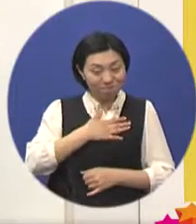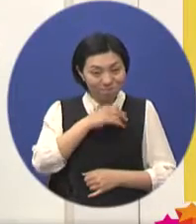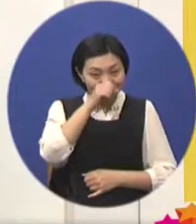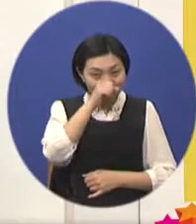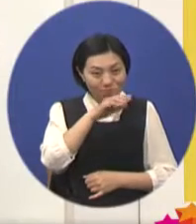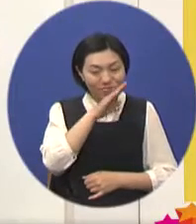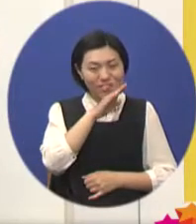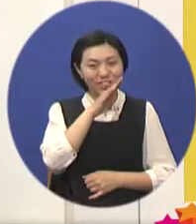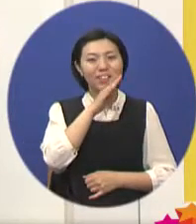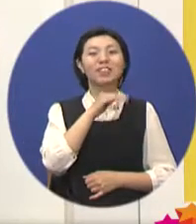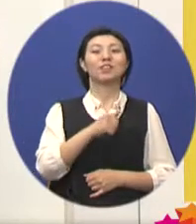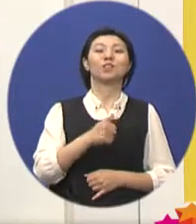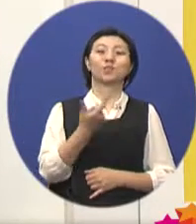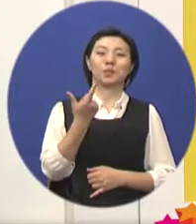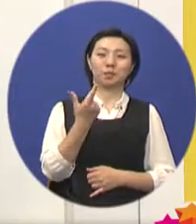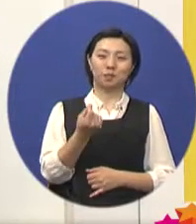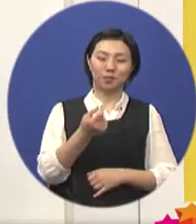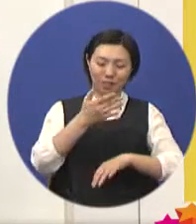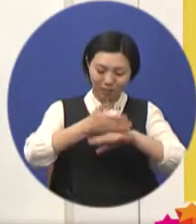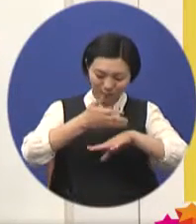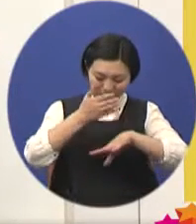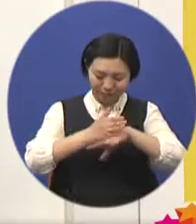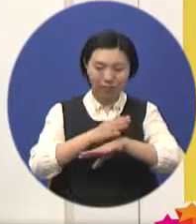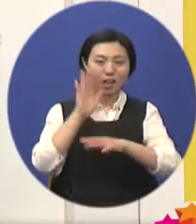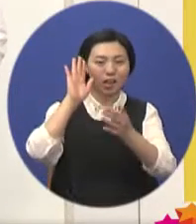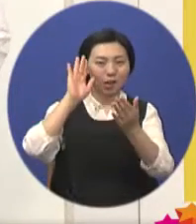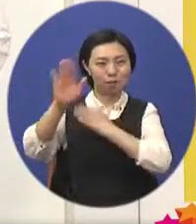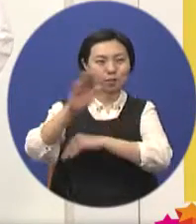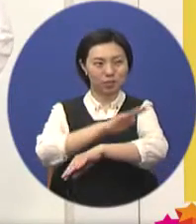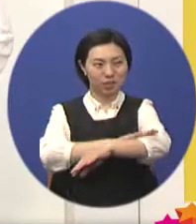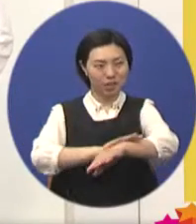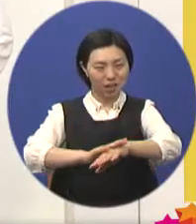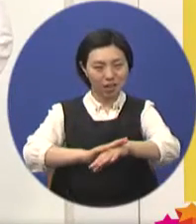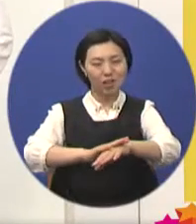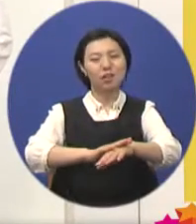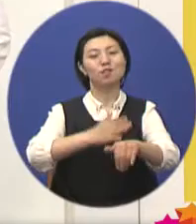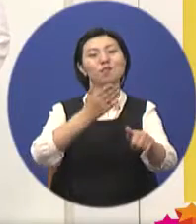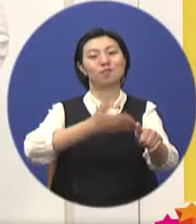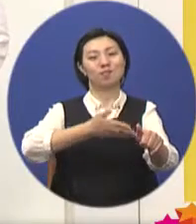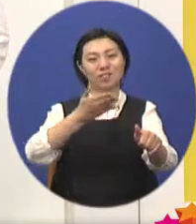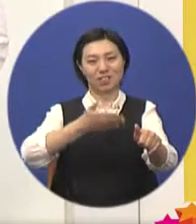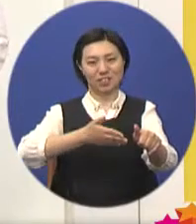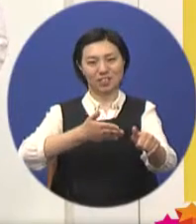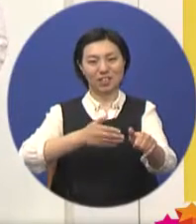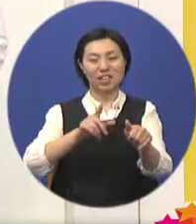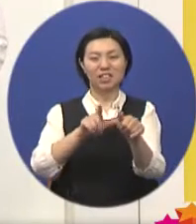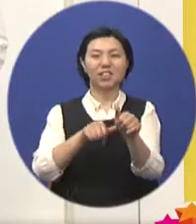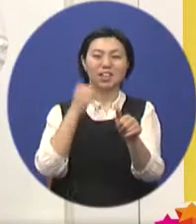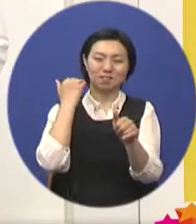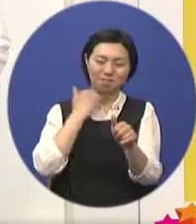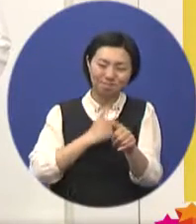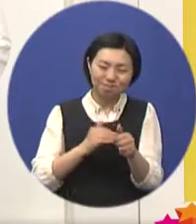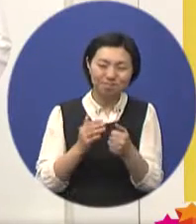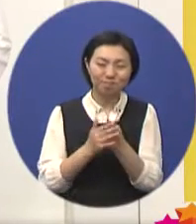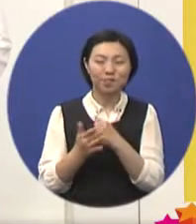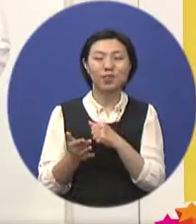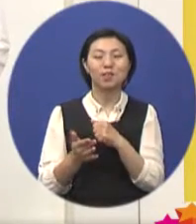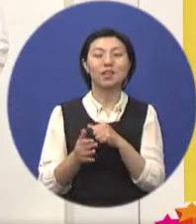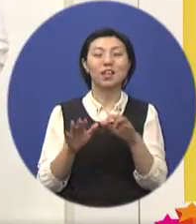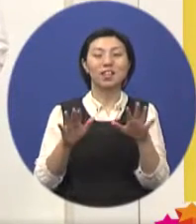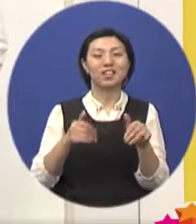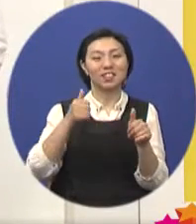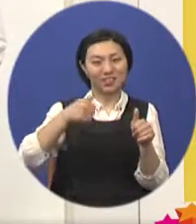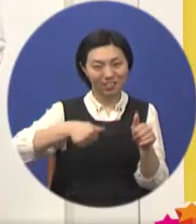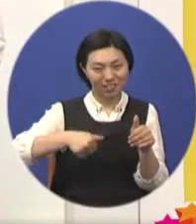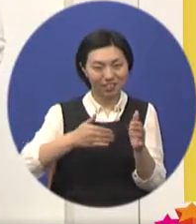예. 고맙습니다. 앞으로도 예. 잘 부탁드립니다. 네. 예, 두 분 다 고맙습니다. 네. 네. 시간이 없어서 예, 짧게 인사드리겠습니다. 네.